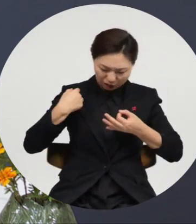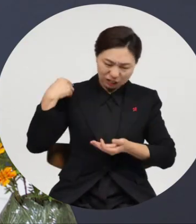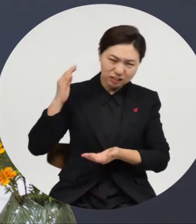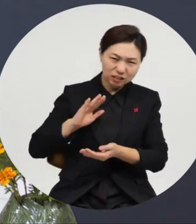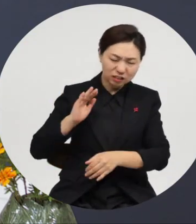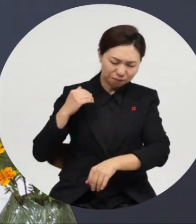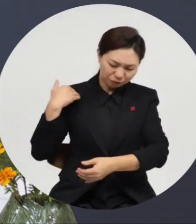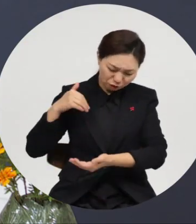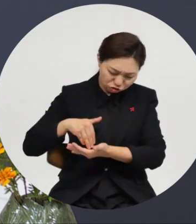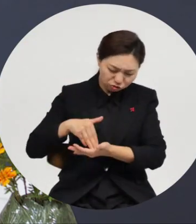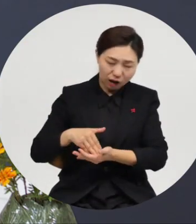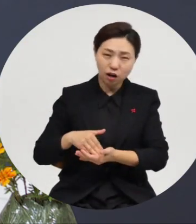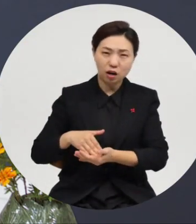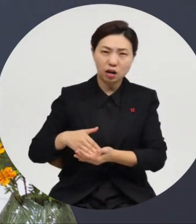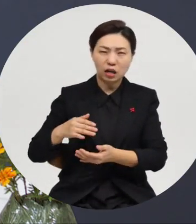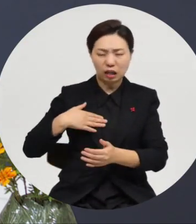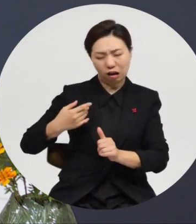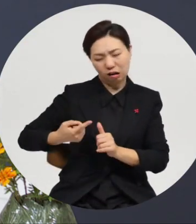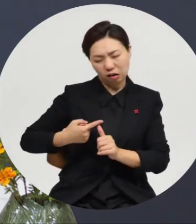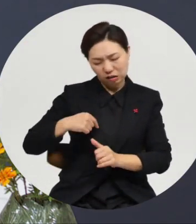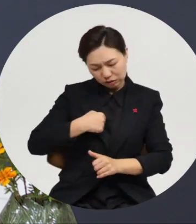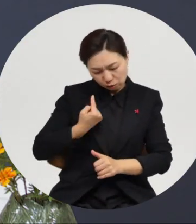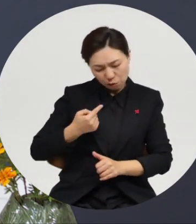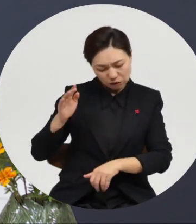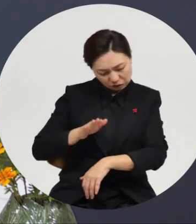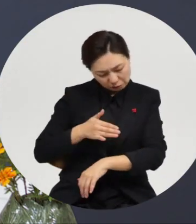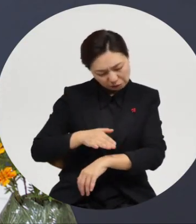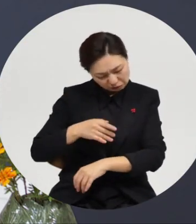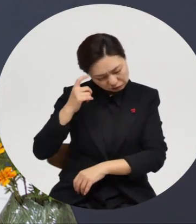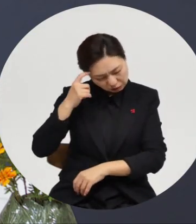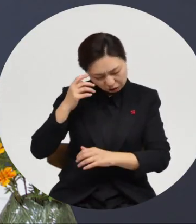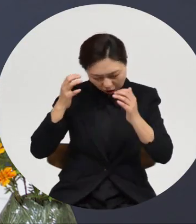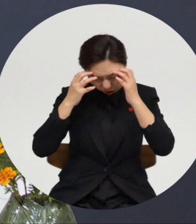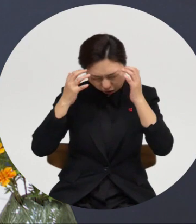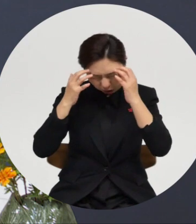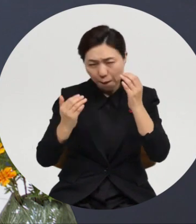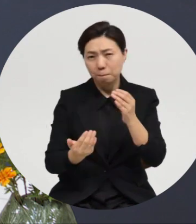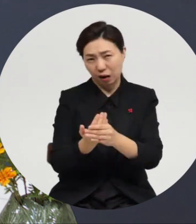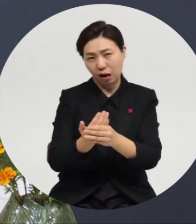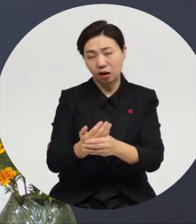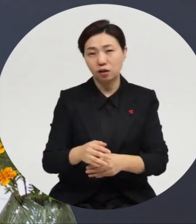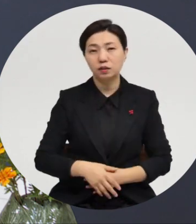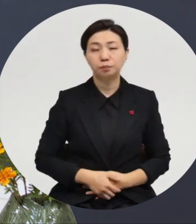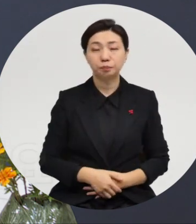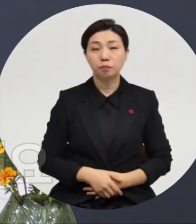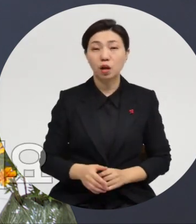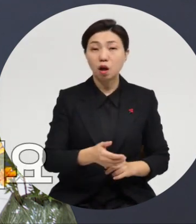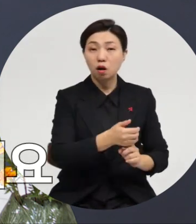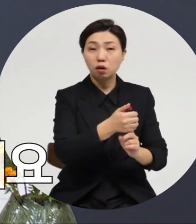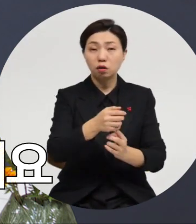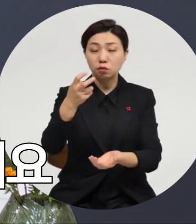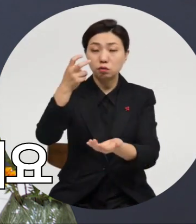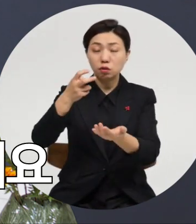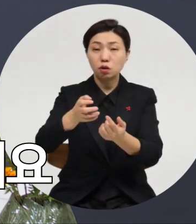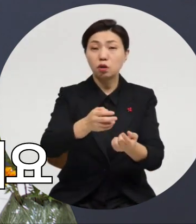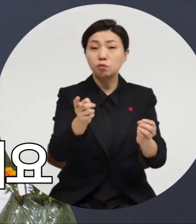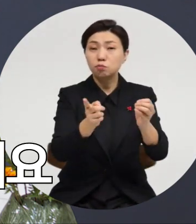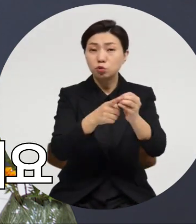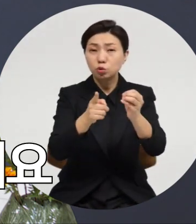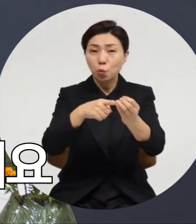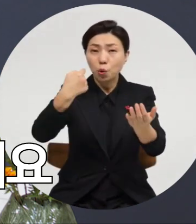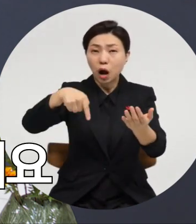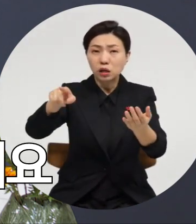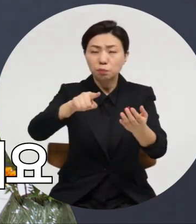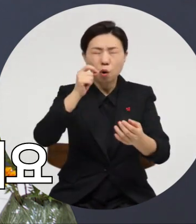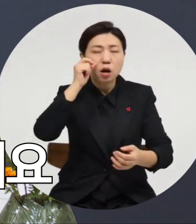아니면 게으른 자기를 탓하거나, 이렇게 괴로워한다, 이런 얘기예요. 불교의